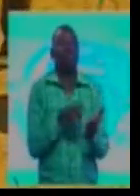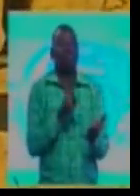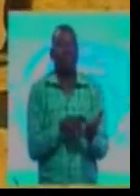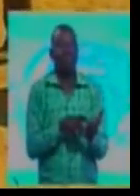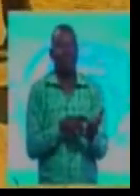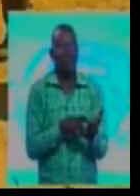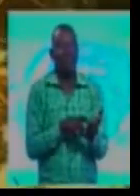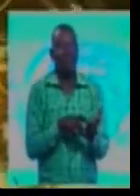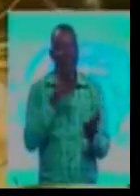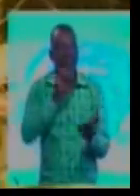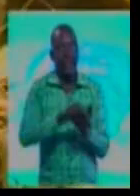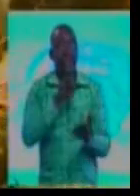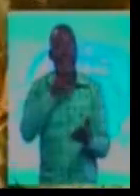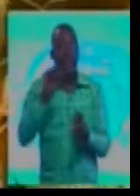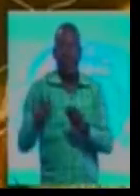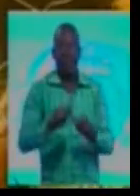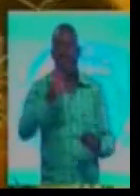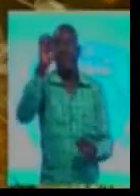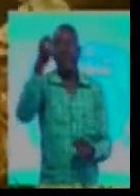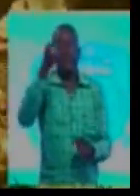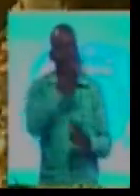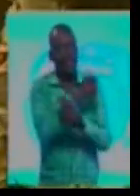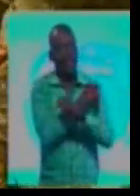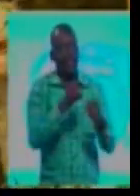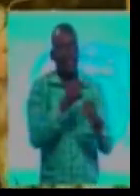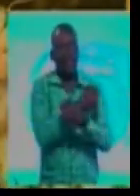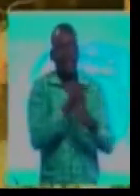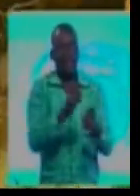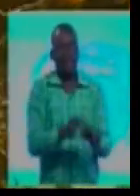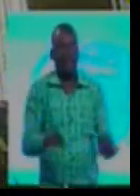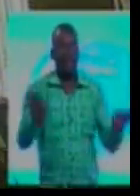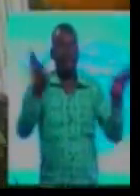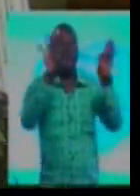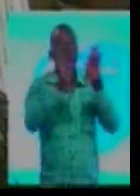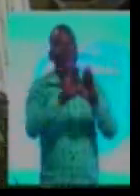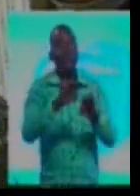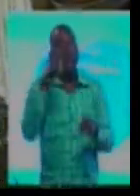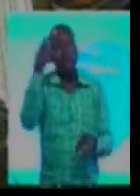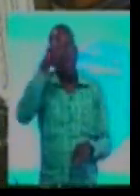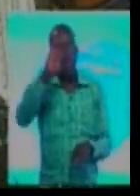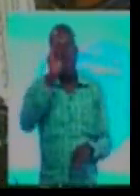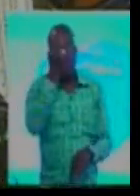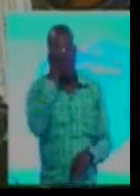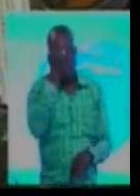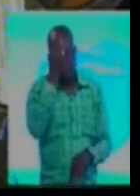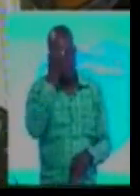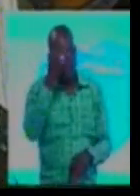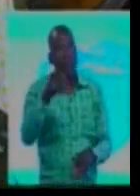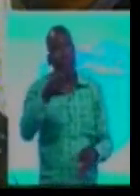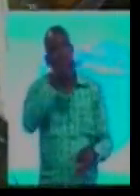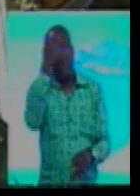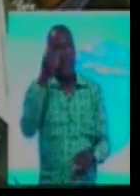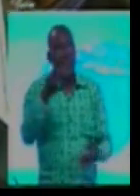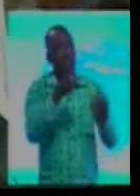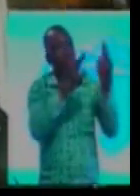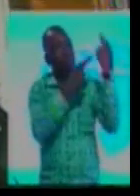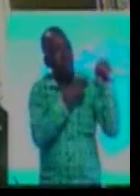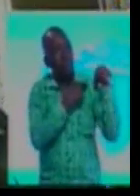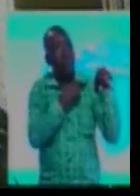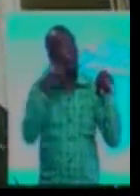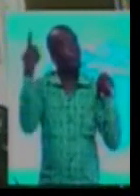Donc c'est une activité, comme je dirais, en tout cas très très très très importante pour le ministère puisque c'est notre rôle de produire, et